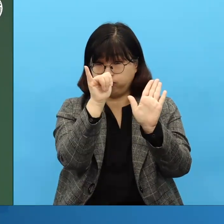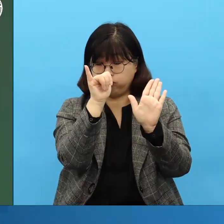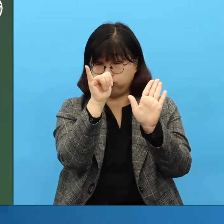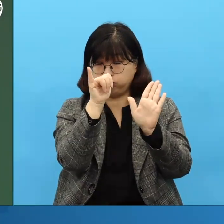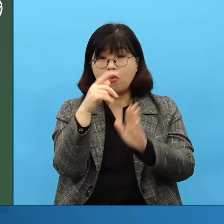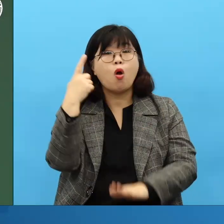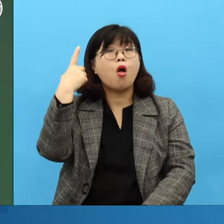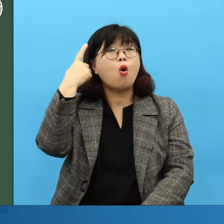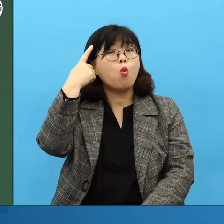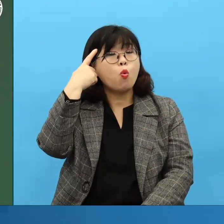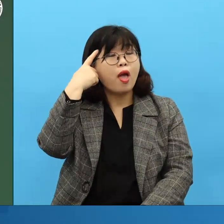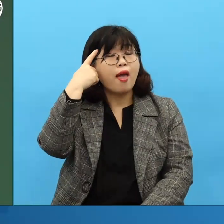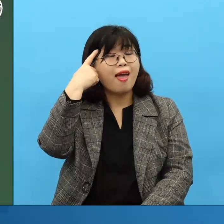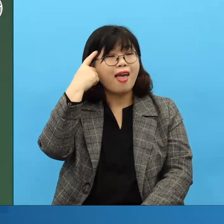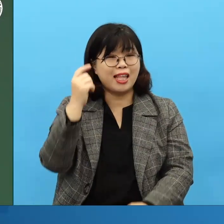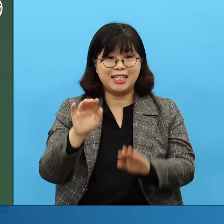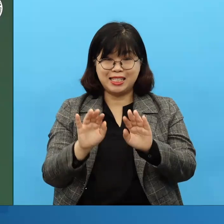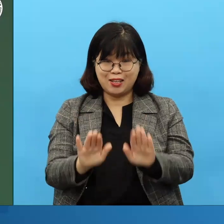과거, 미래라고 하는